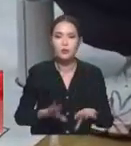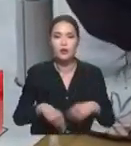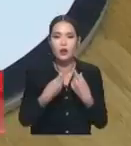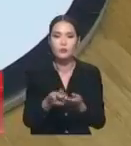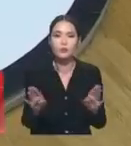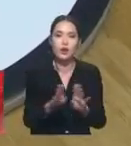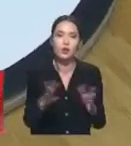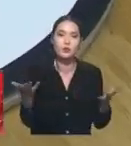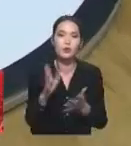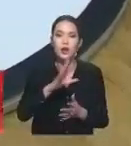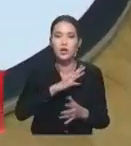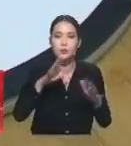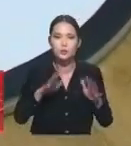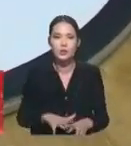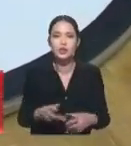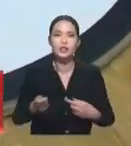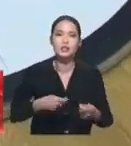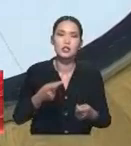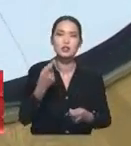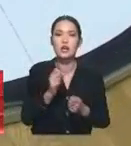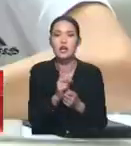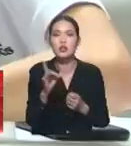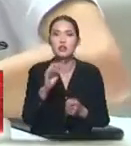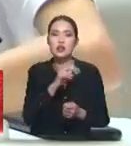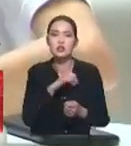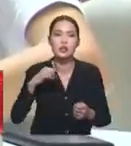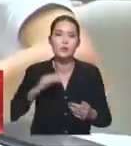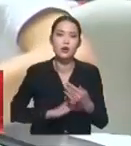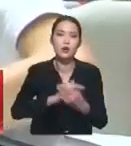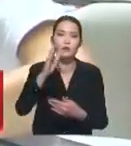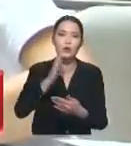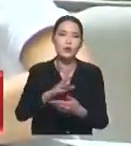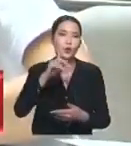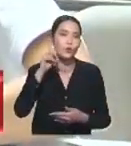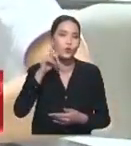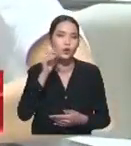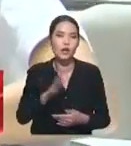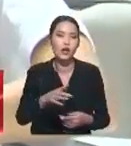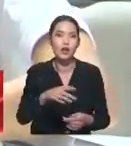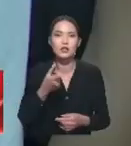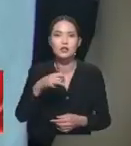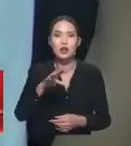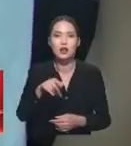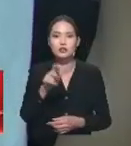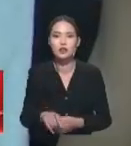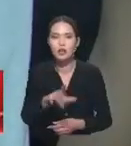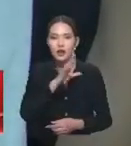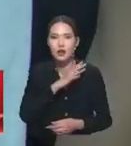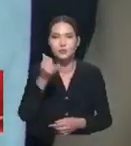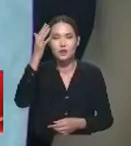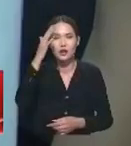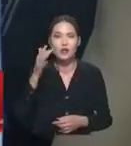робототехники. И если нужны доводы, то вот один из самых весомых. Юные казахстанские изобретатели стали абсолютными чемпионами мира